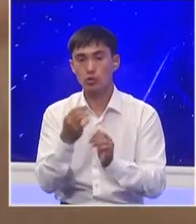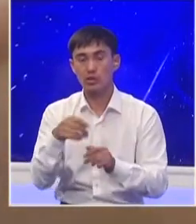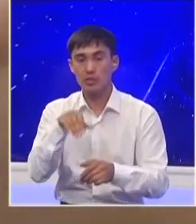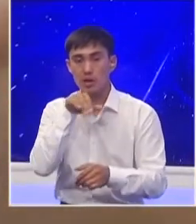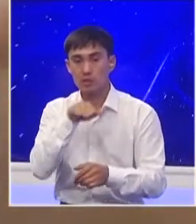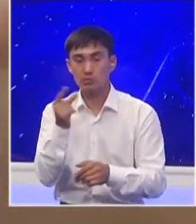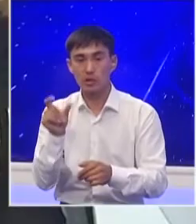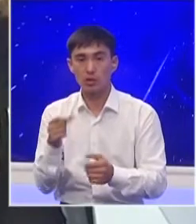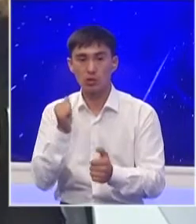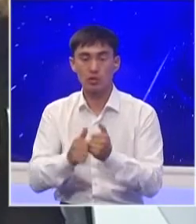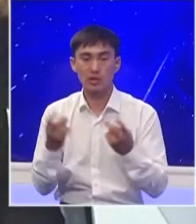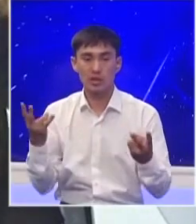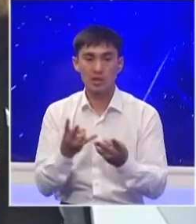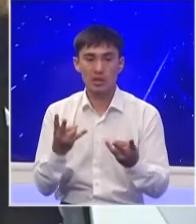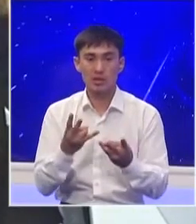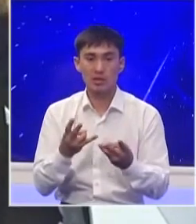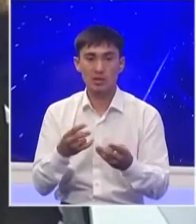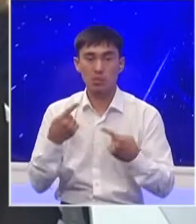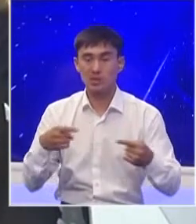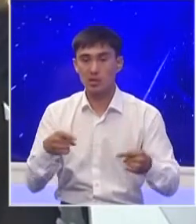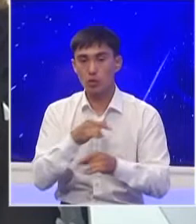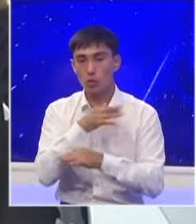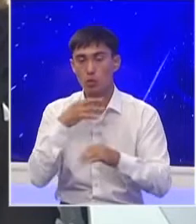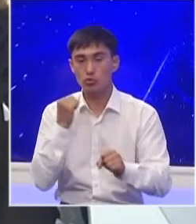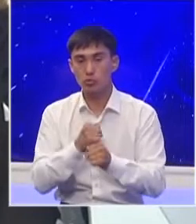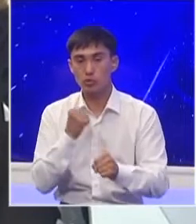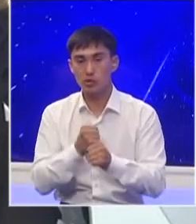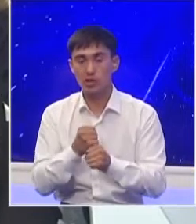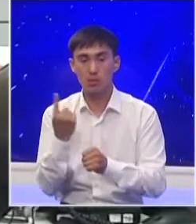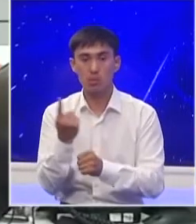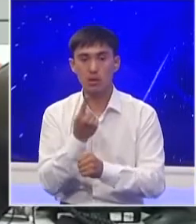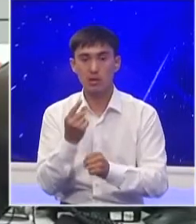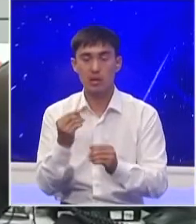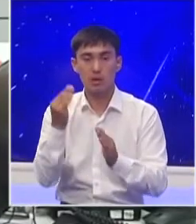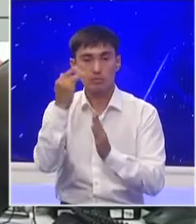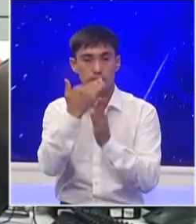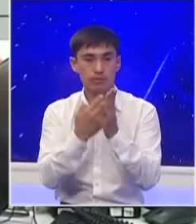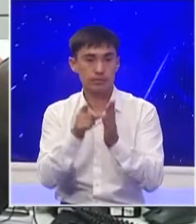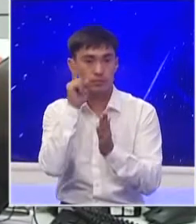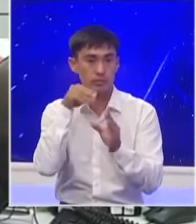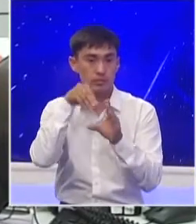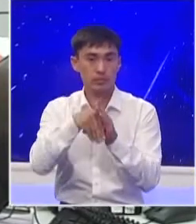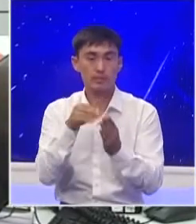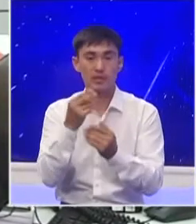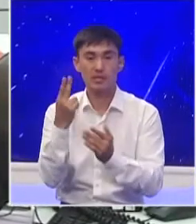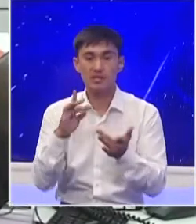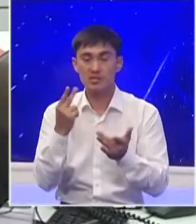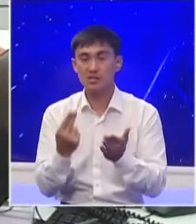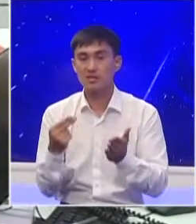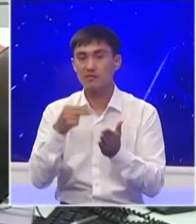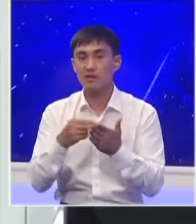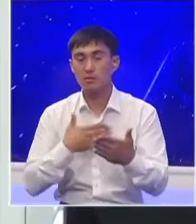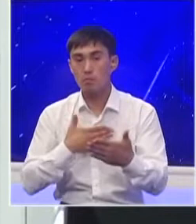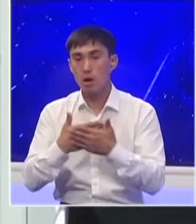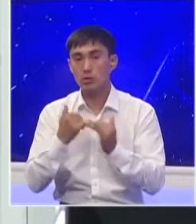кәсіпкерге күнделікті тұрмыста қажет болатын басқа да көптеген жұмыстар бір ғана қосымша ішінде. Цифрлық сервистердің белсенді